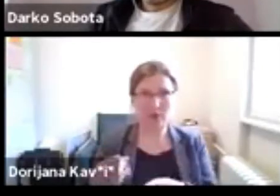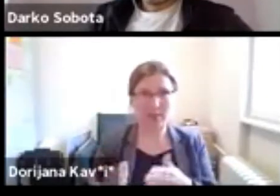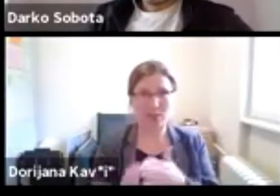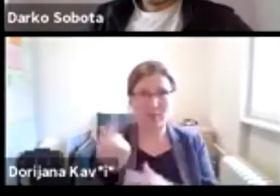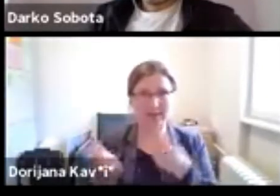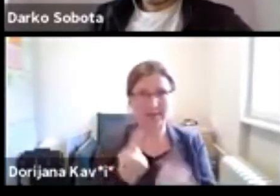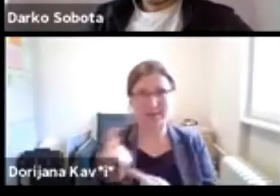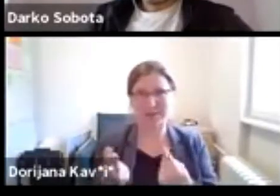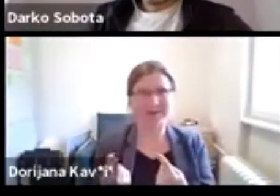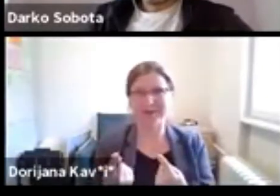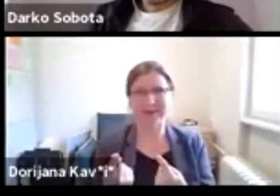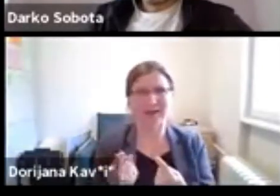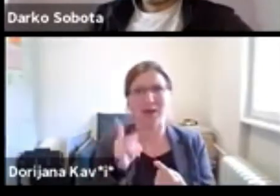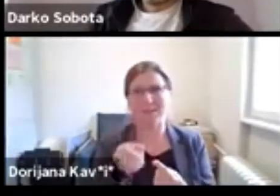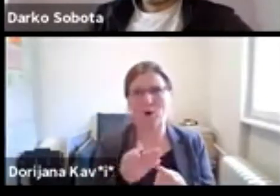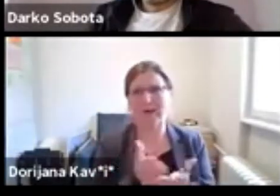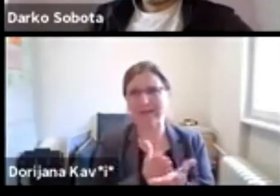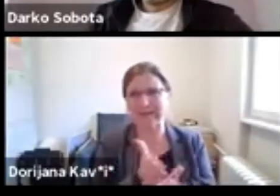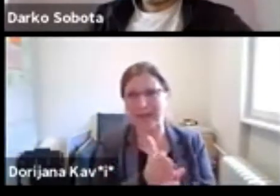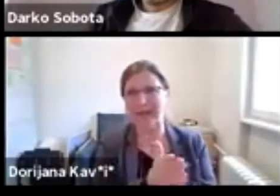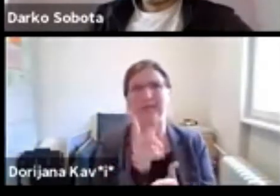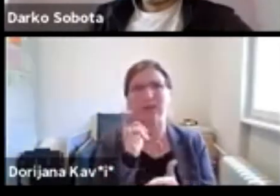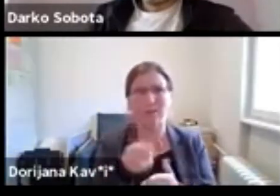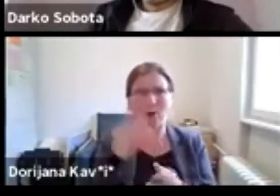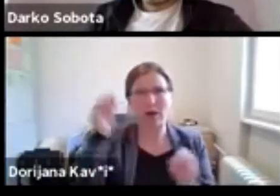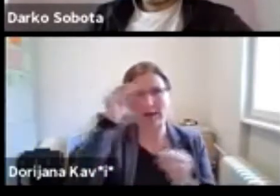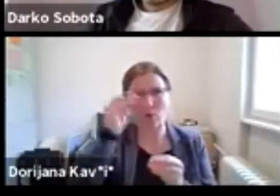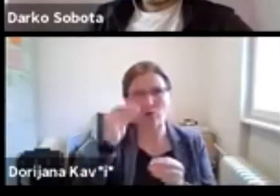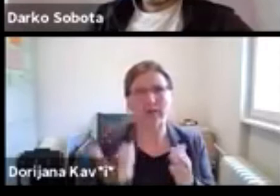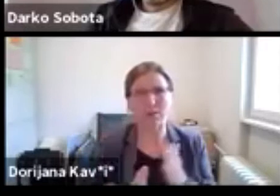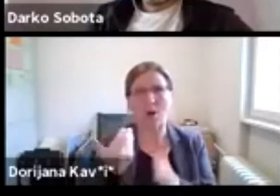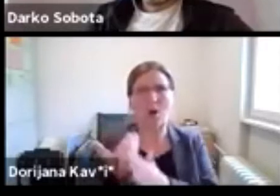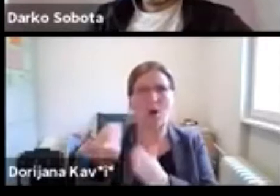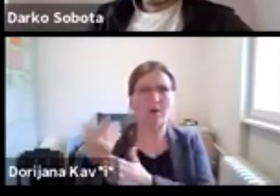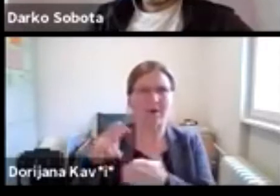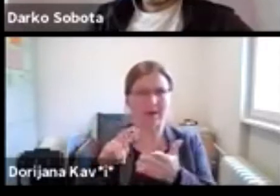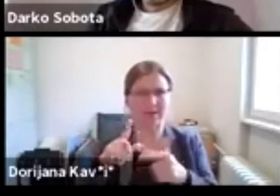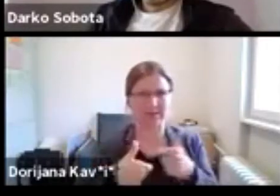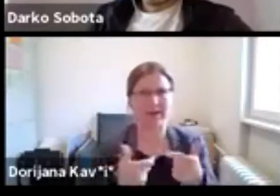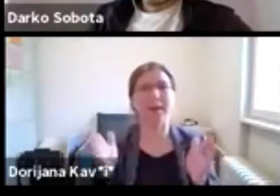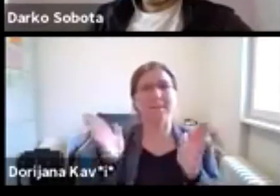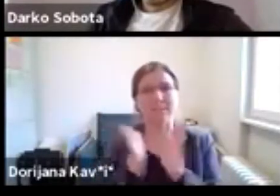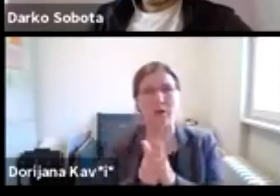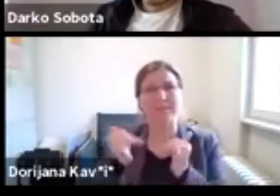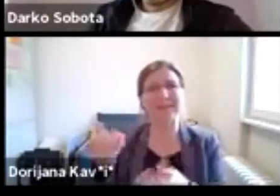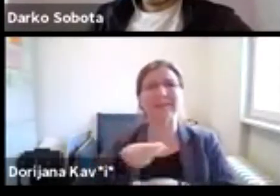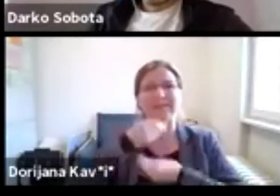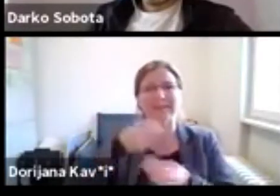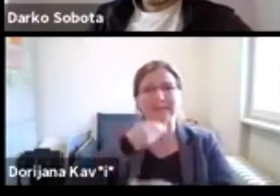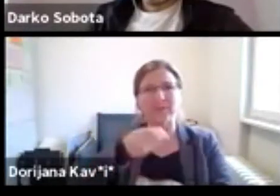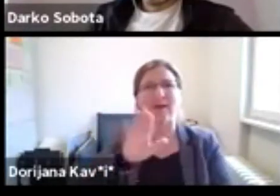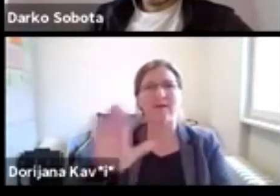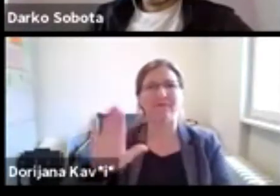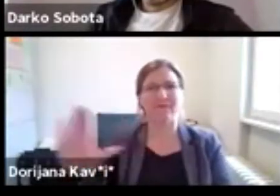učili, čitali, imali i vlastita iskustva. Recite nam kakva su ta vaša